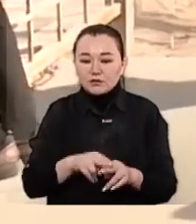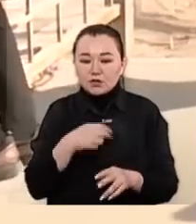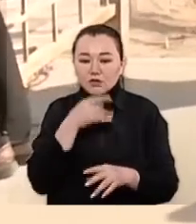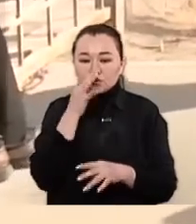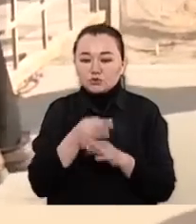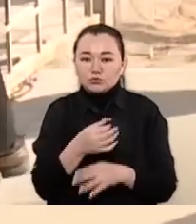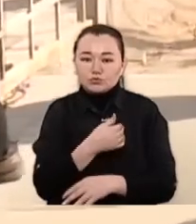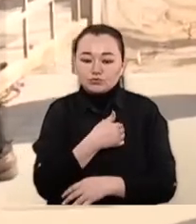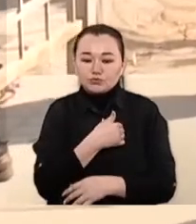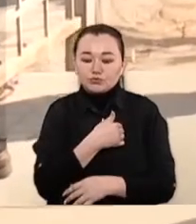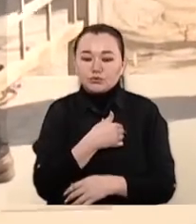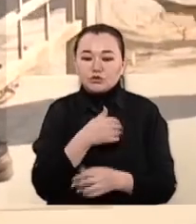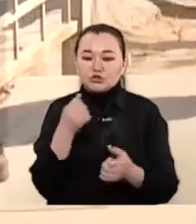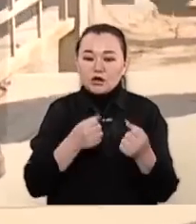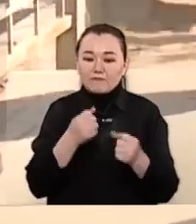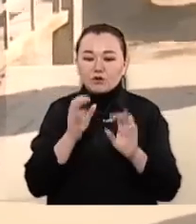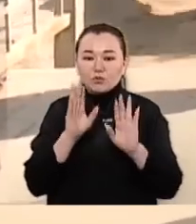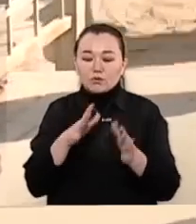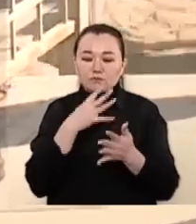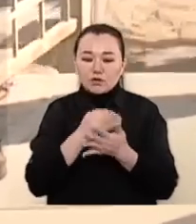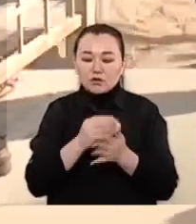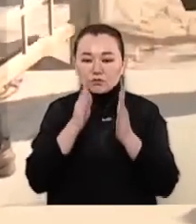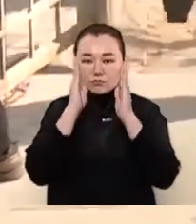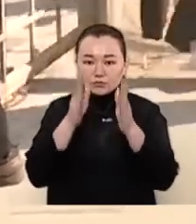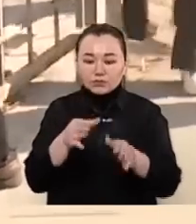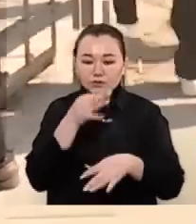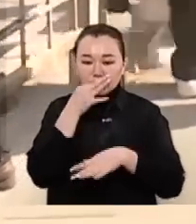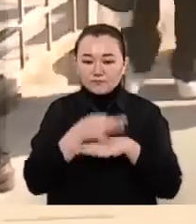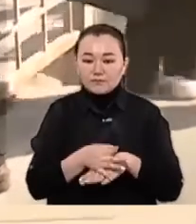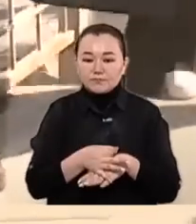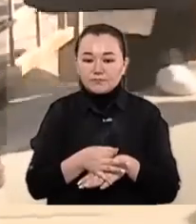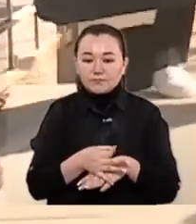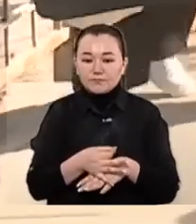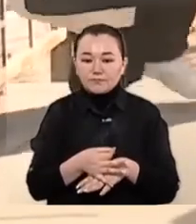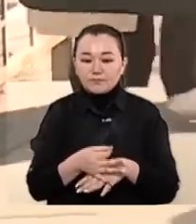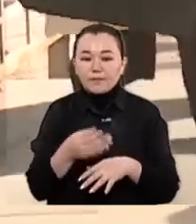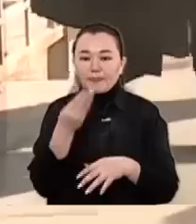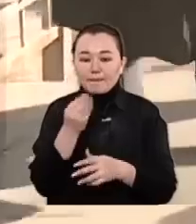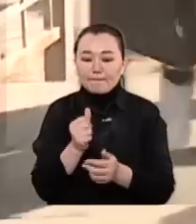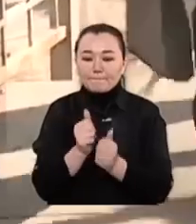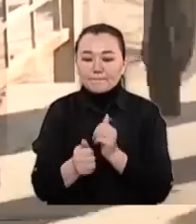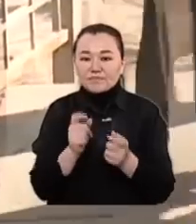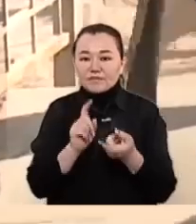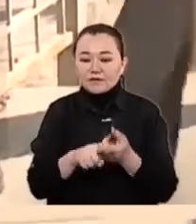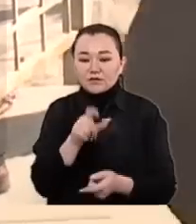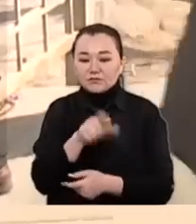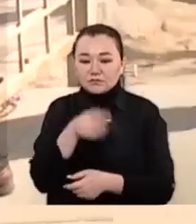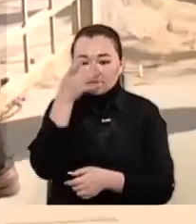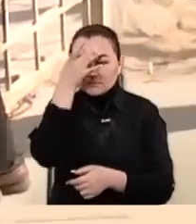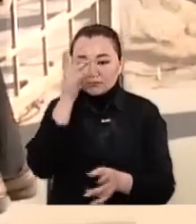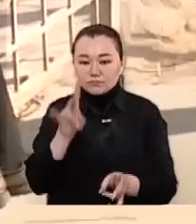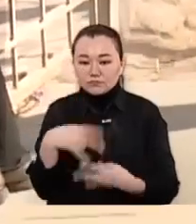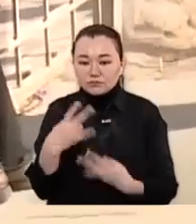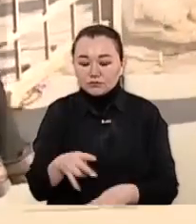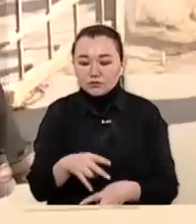едім, шофер тек қана өзінің жолына жауап берсін. Ал ақша мәселесімен ол кісінің басын қатырудың керек